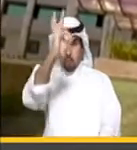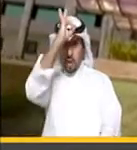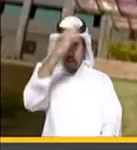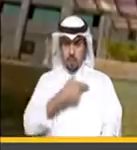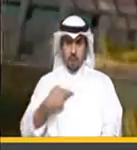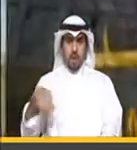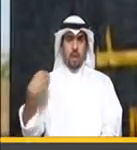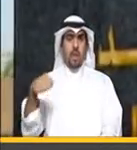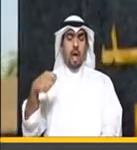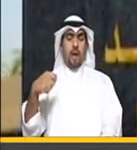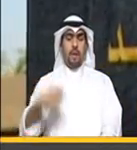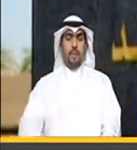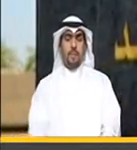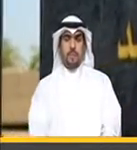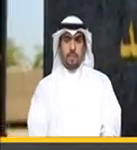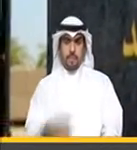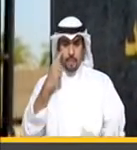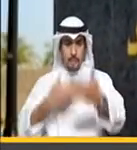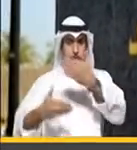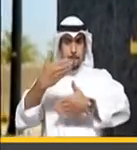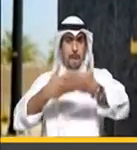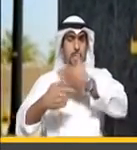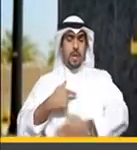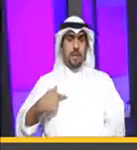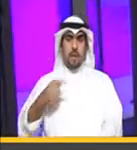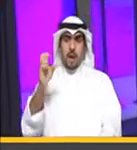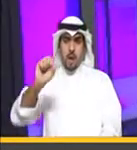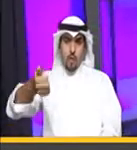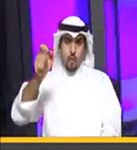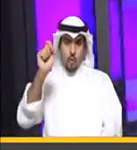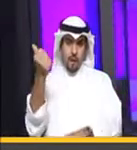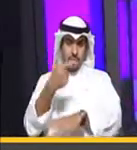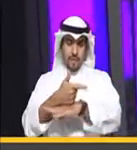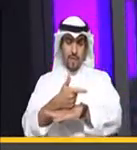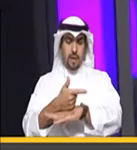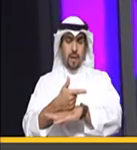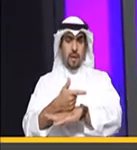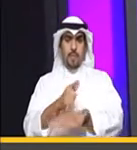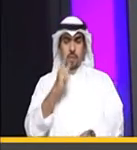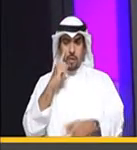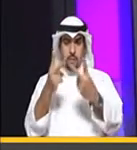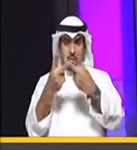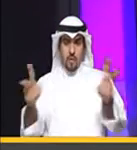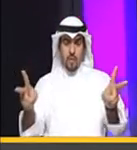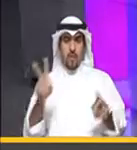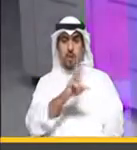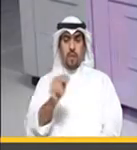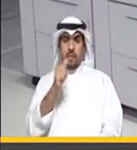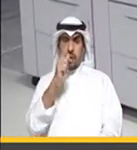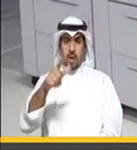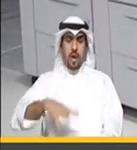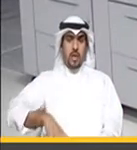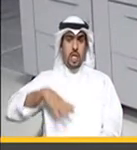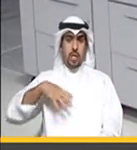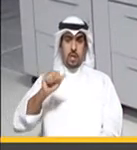بمقر وزارة الداخلية مبنى نواف الأحمد، والذي تم إنجازه بناء على التوجيهات السامية